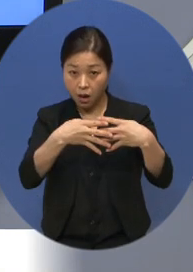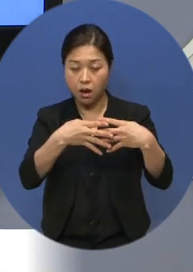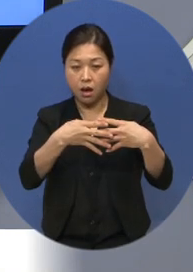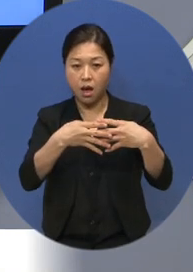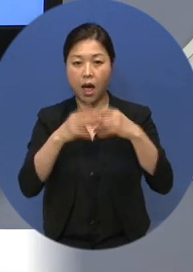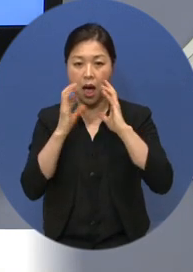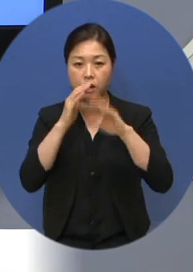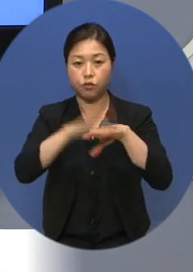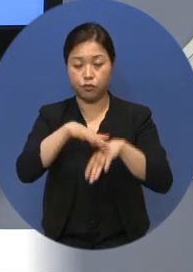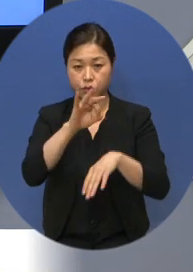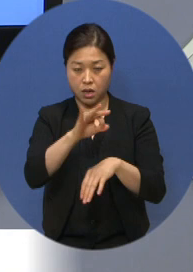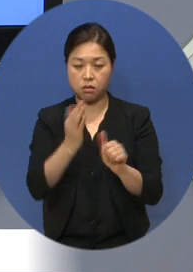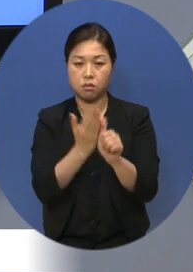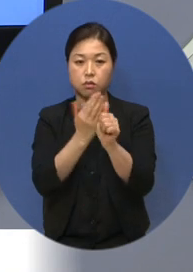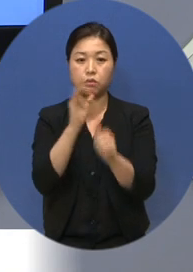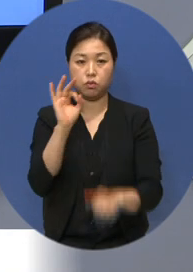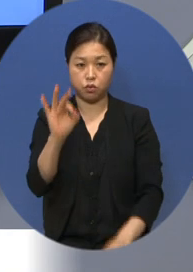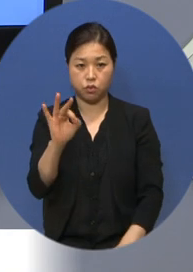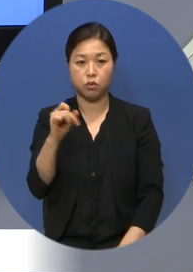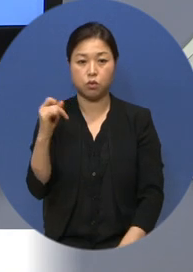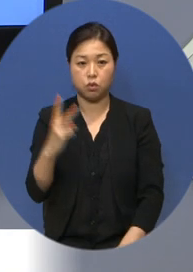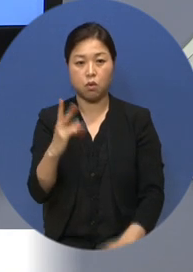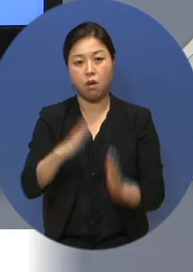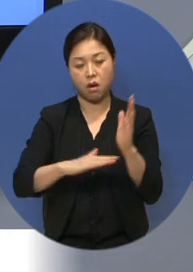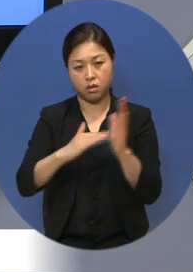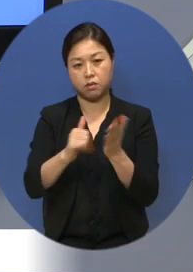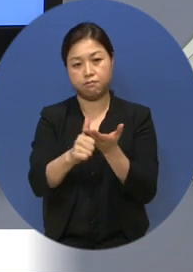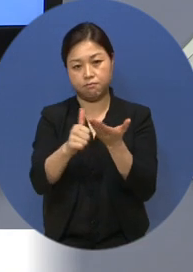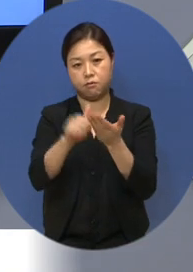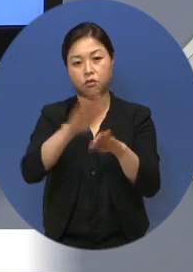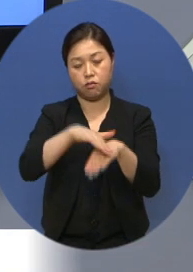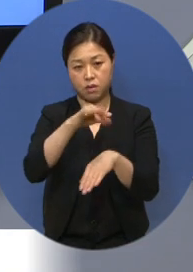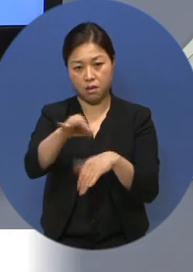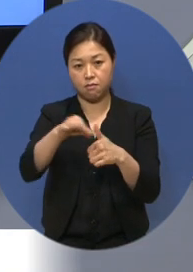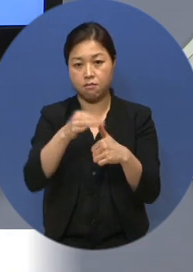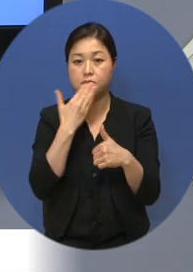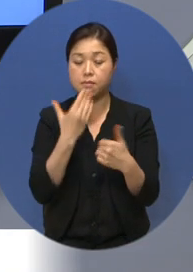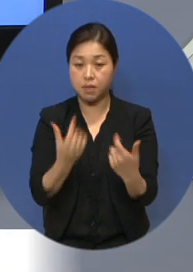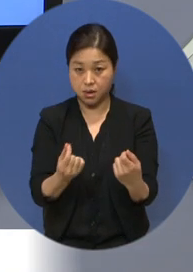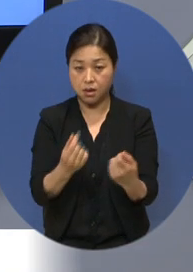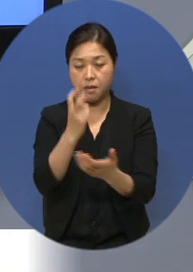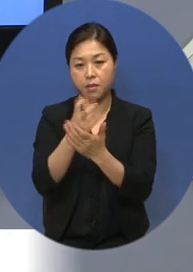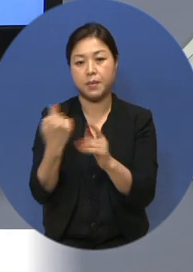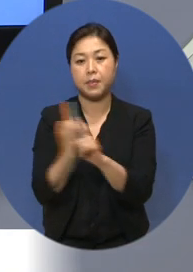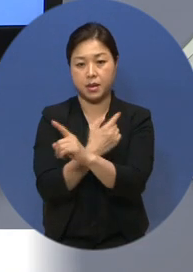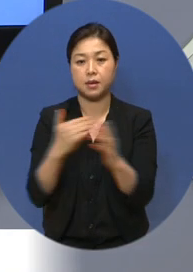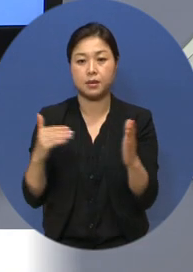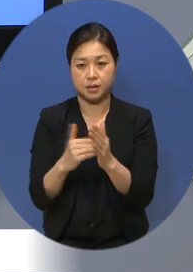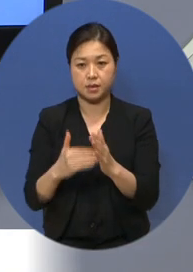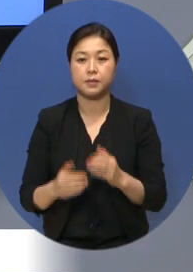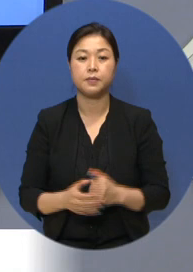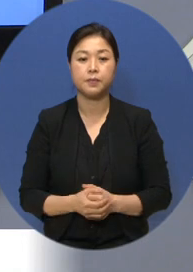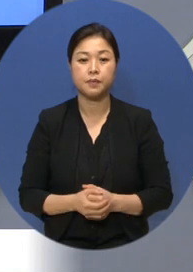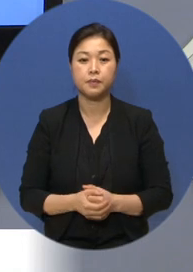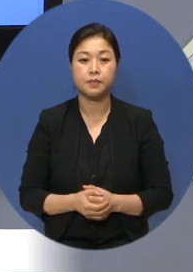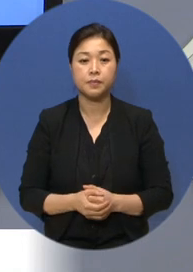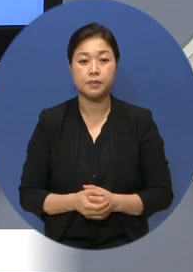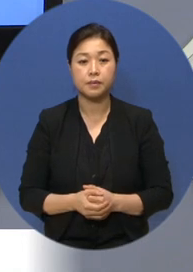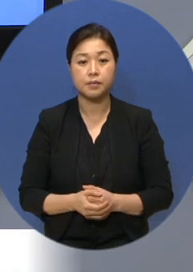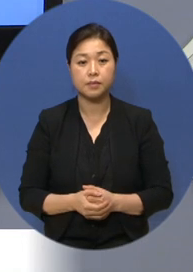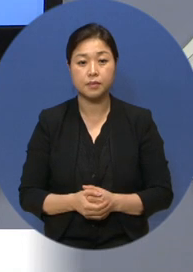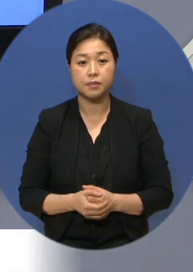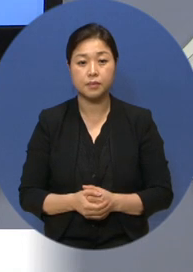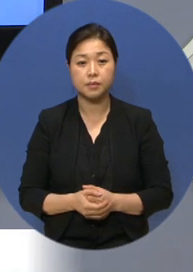아동수당 과 보육료 가정 양육 수당을 지급받을 수 있도록 제도를 개선했다 고 밝혔습니다